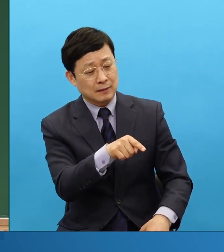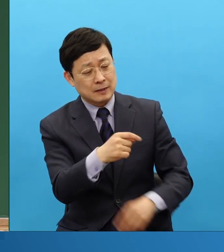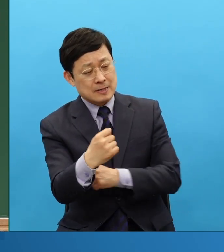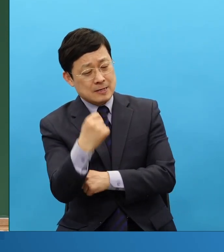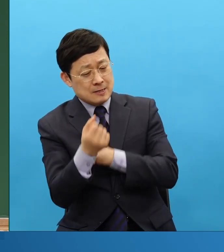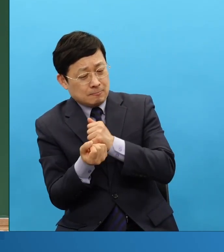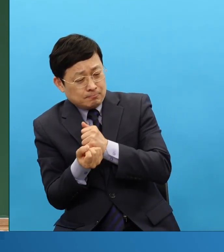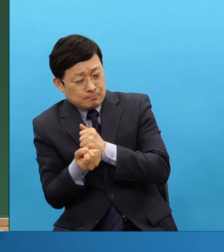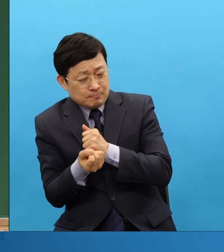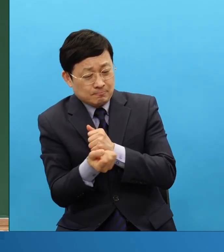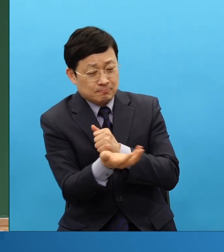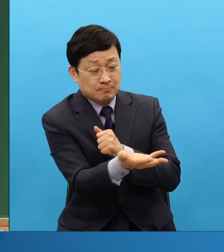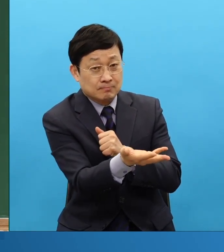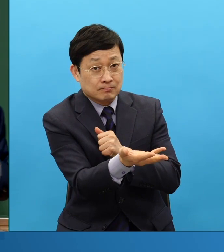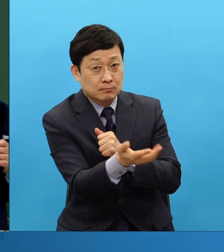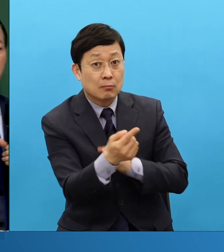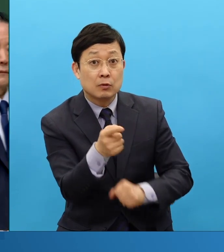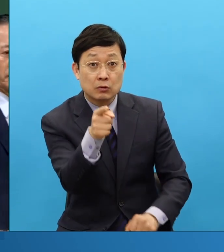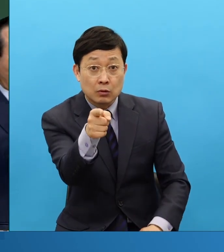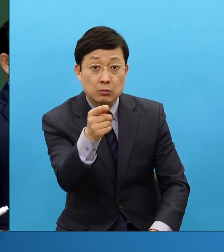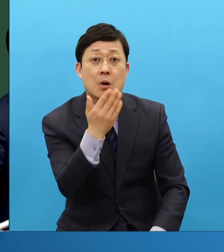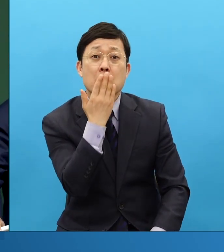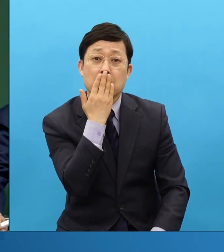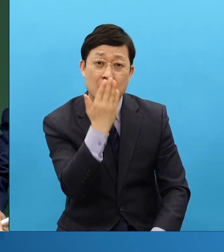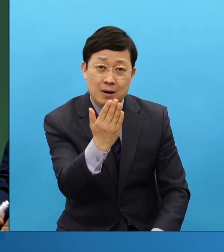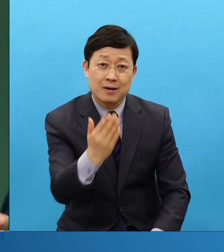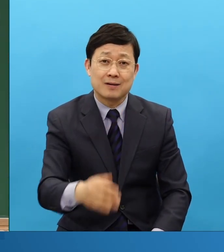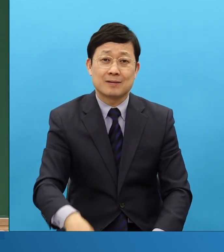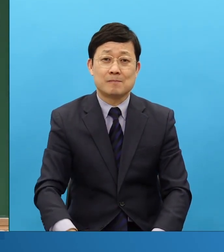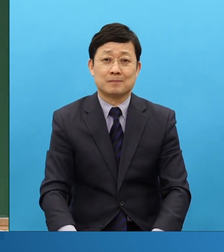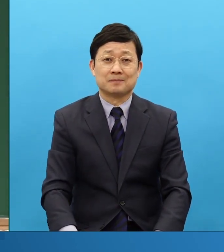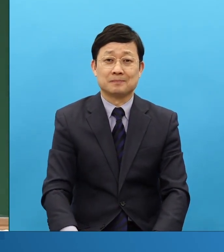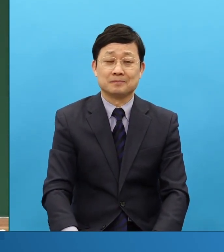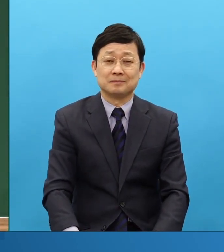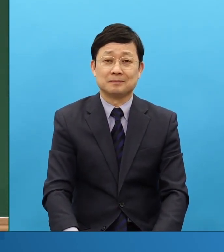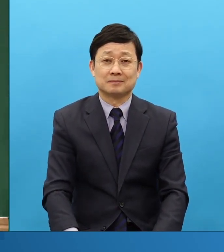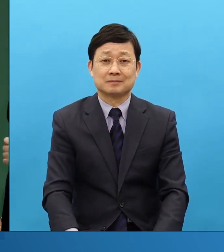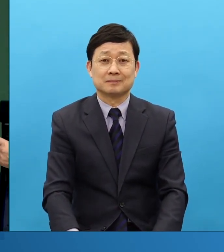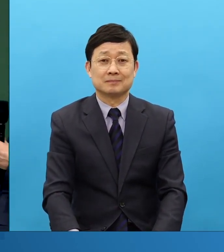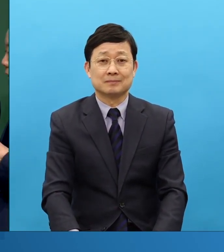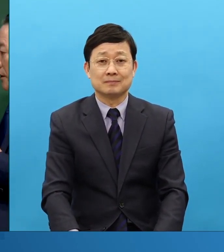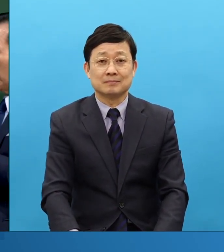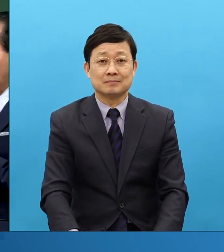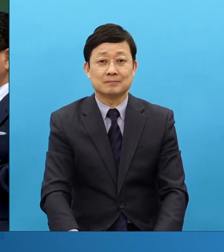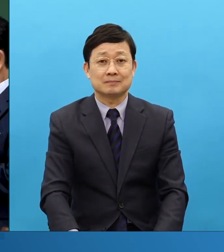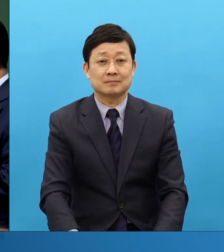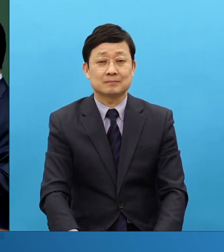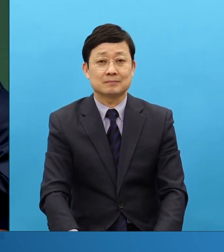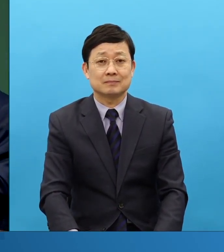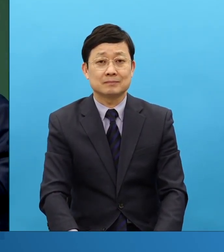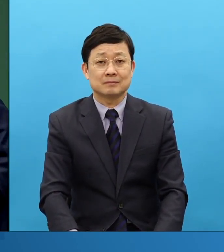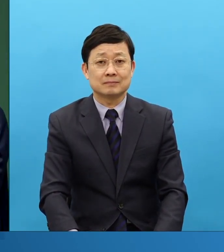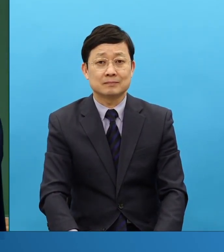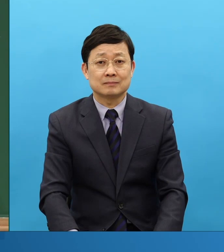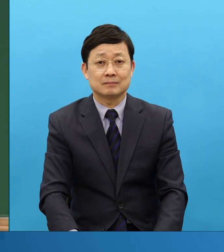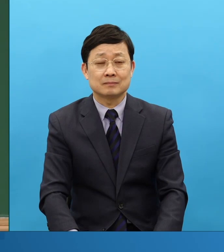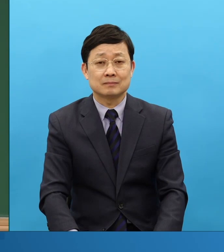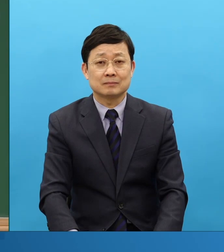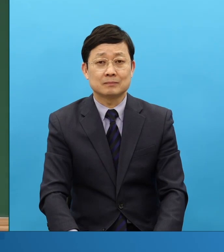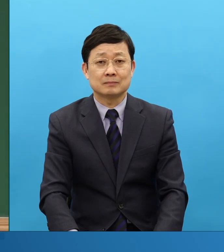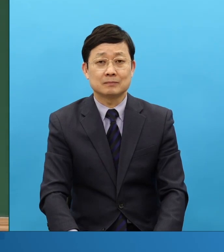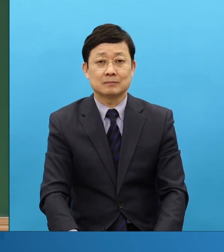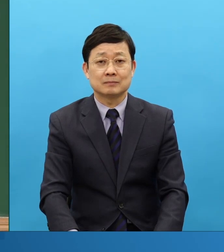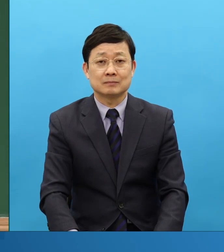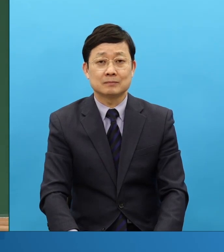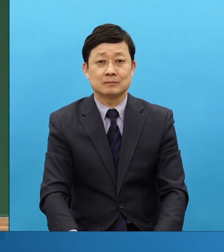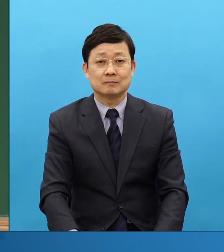영향을 줄 수 있다는 말이에요. It's that I'm able to give an influence to the 70 disciples, 70 regions, and 70 nations. 예, 눈에 안 보이게